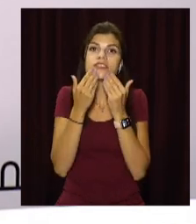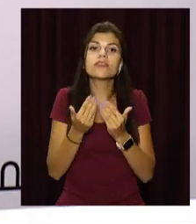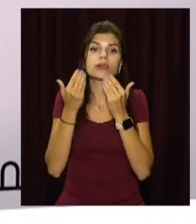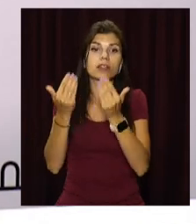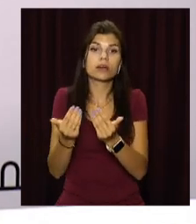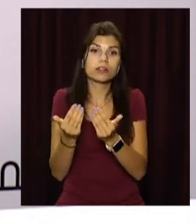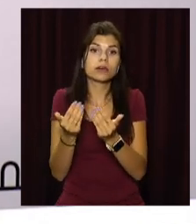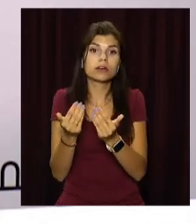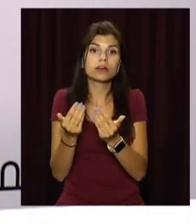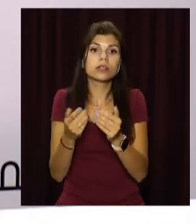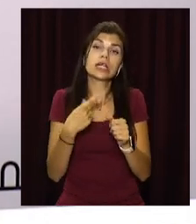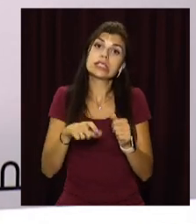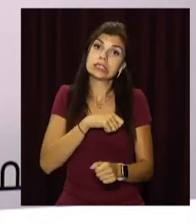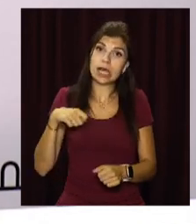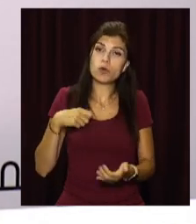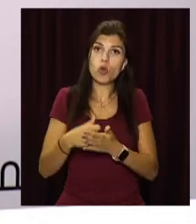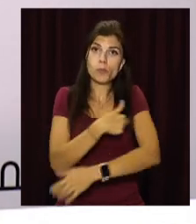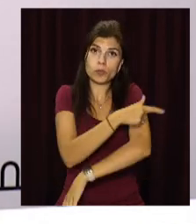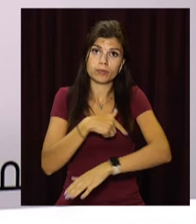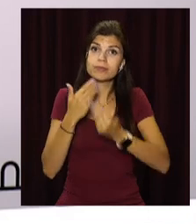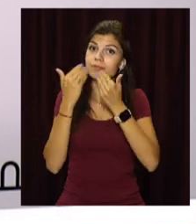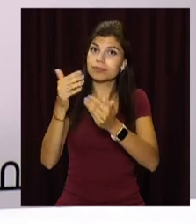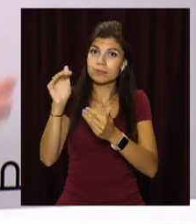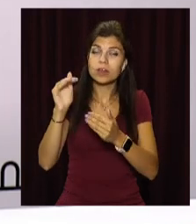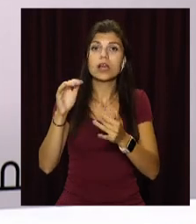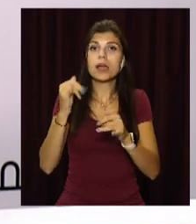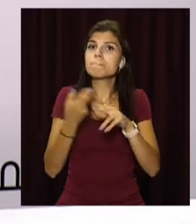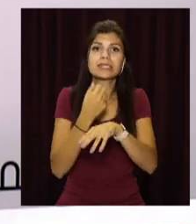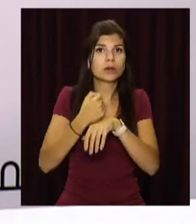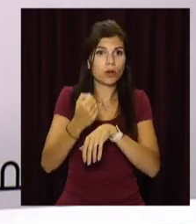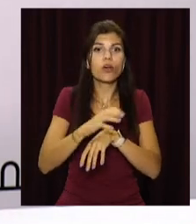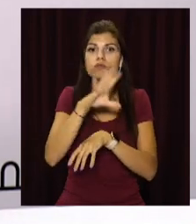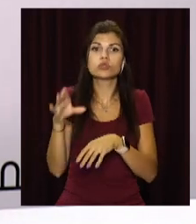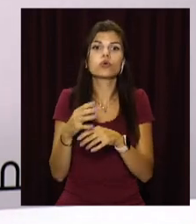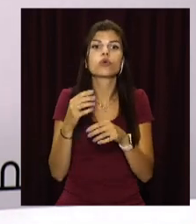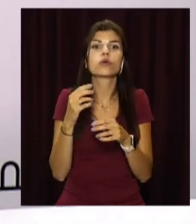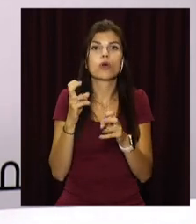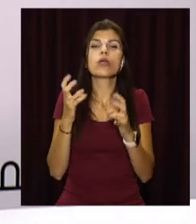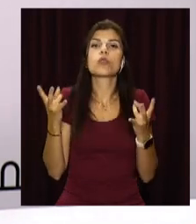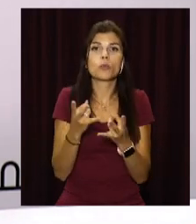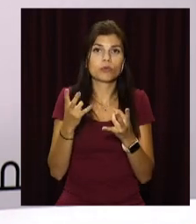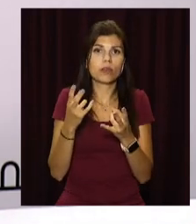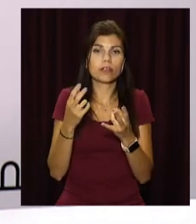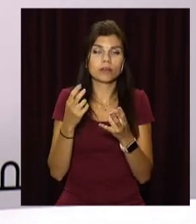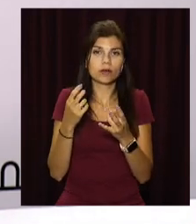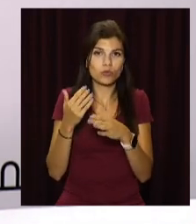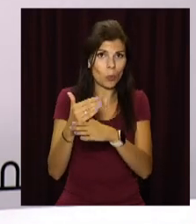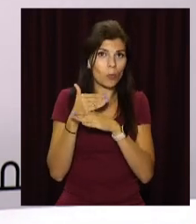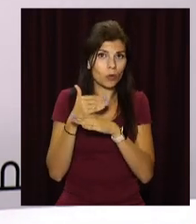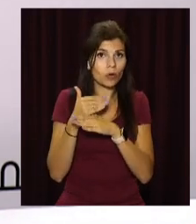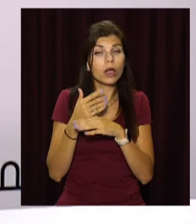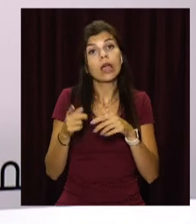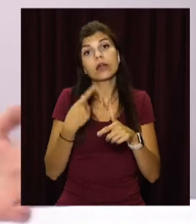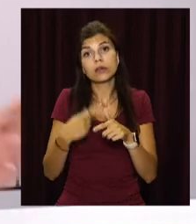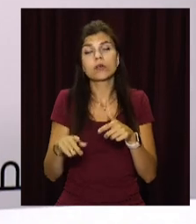звертається або самостійно до медичного закладу і отримує без направлення всю необхідну невідкладну медичну допомогу,